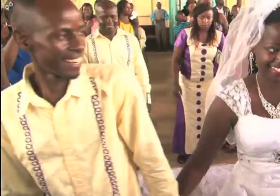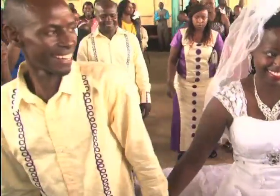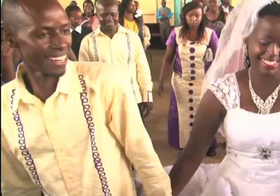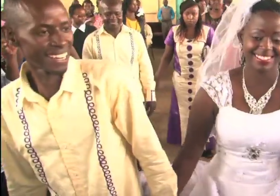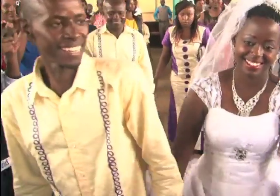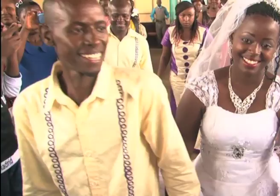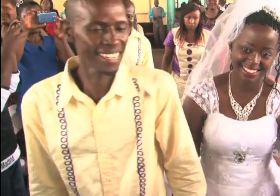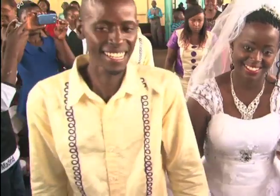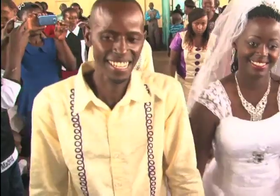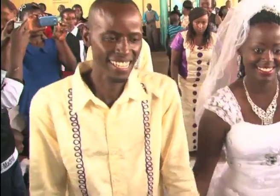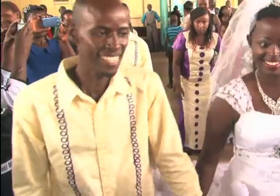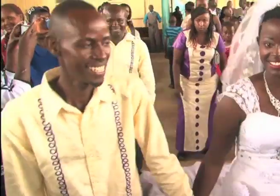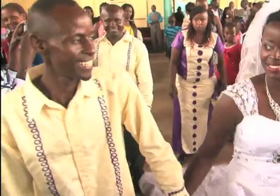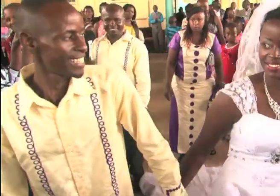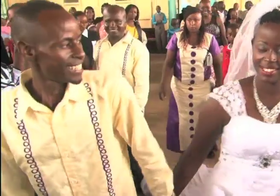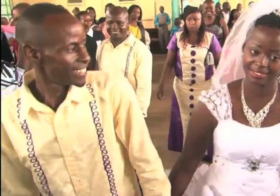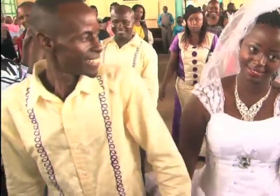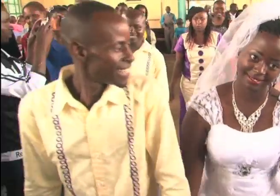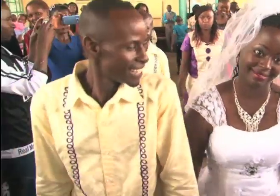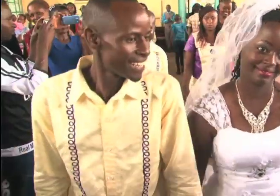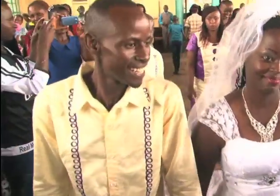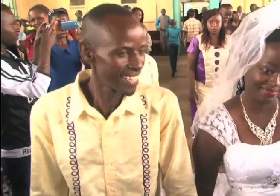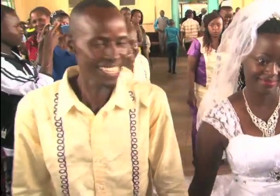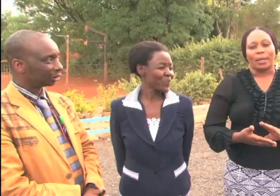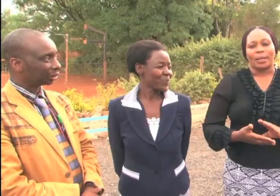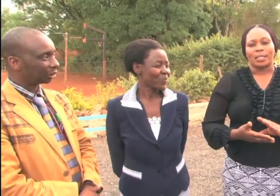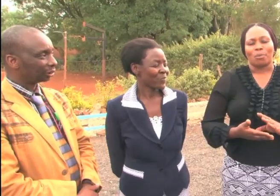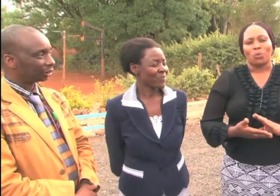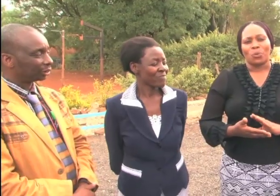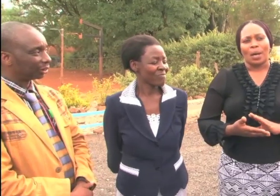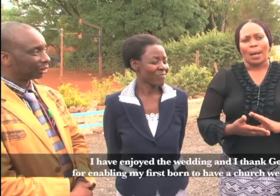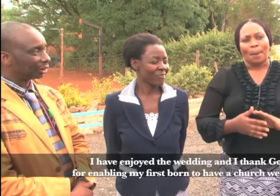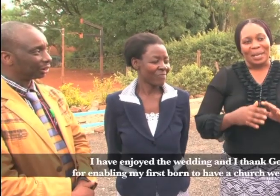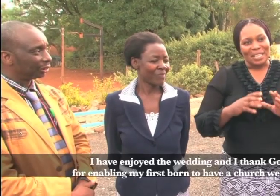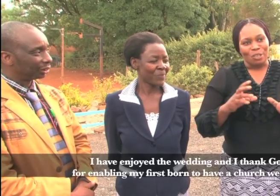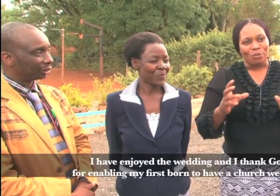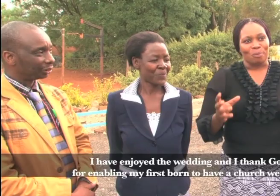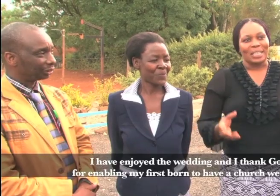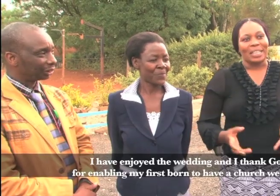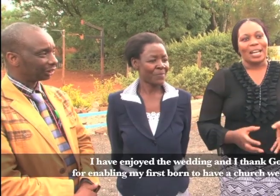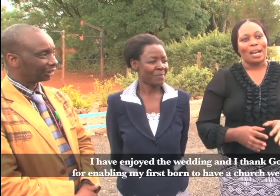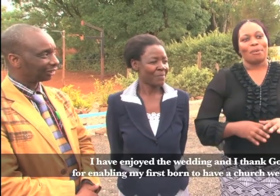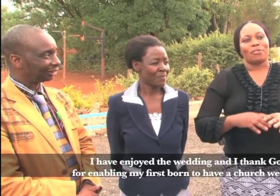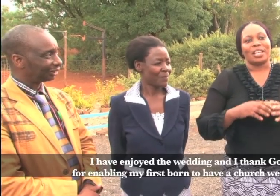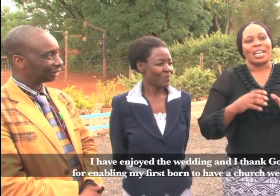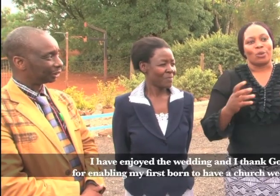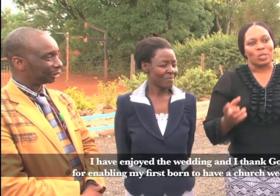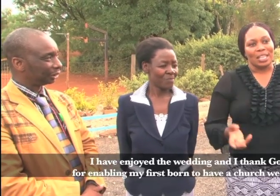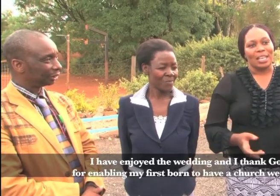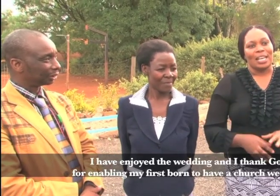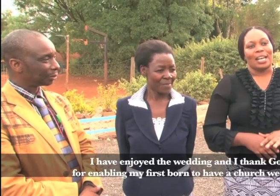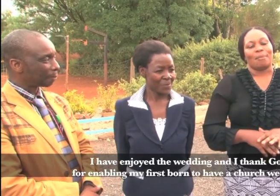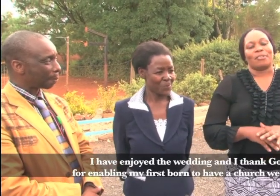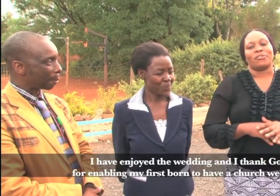Watoto watatu, amesema ameokoka na amesema Mungu abariki hiyo familia, amefurahia